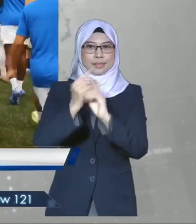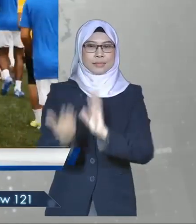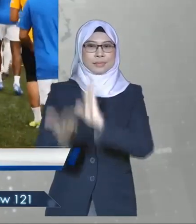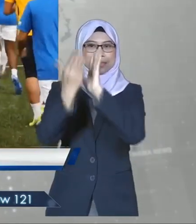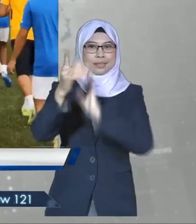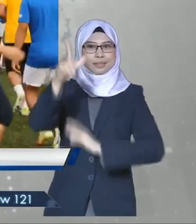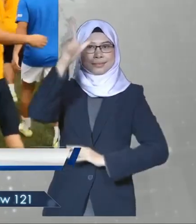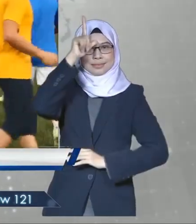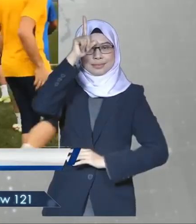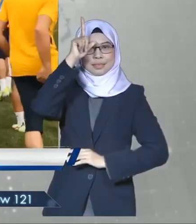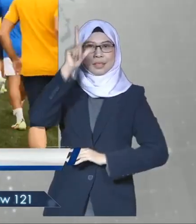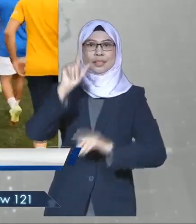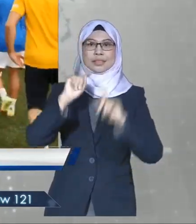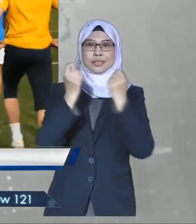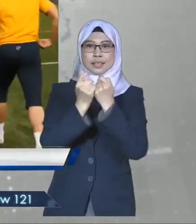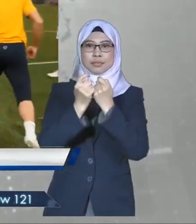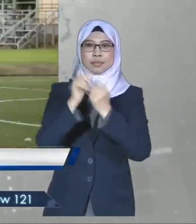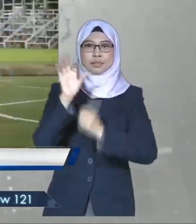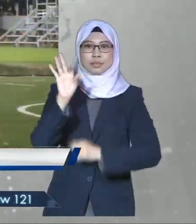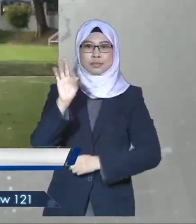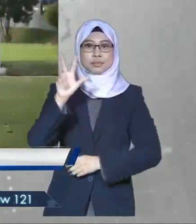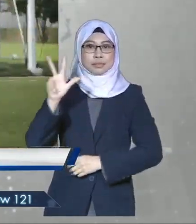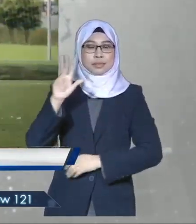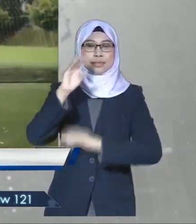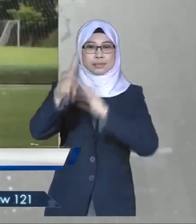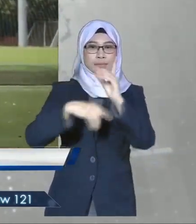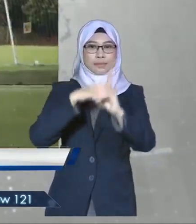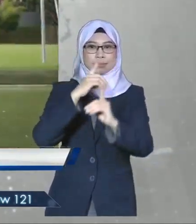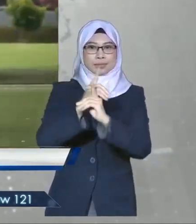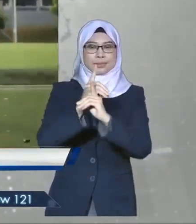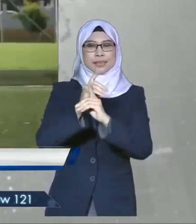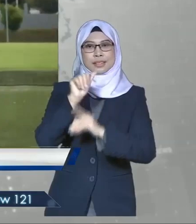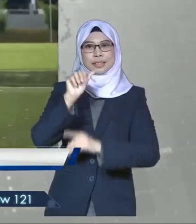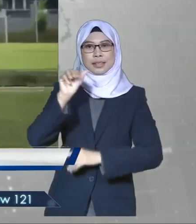berdepan Jordan, pasukan ke-93 dunia, di Stadium King Abdullah 2